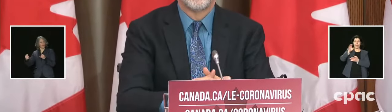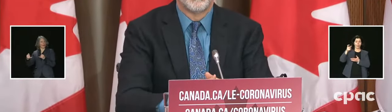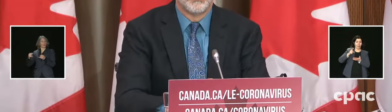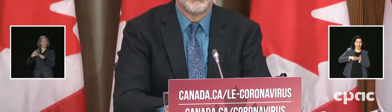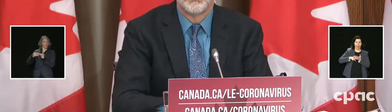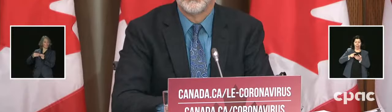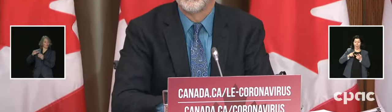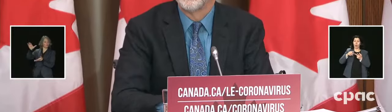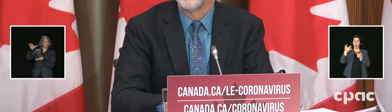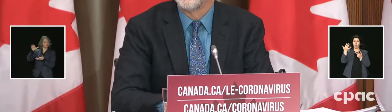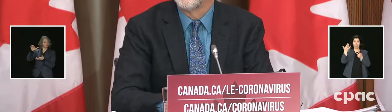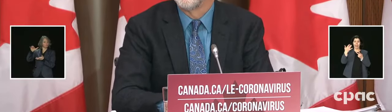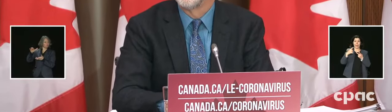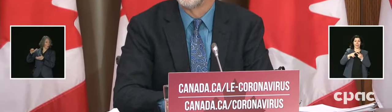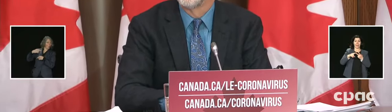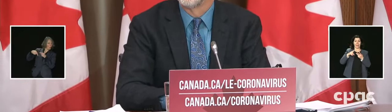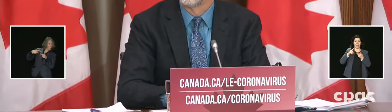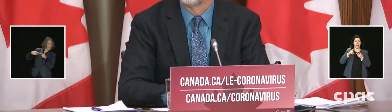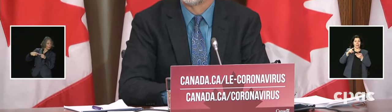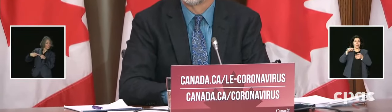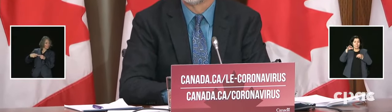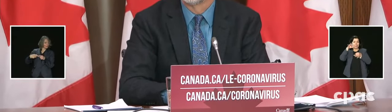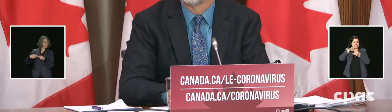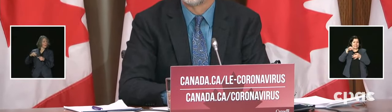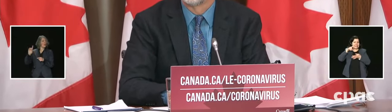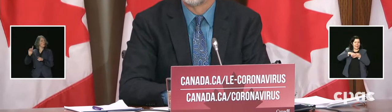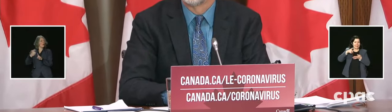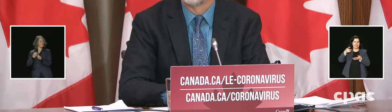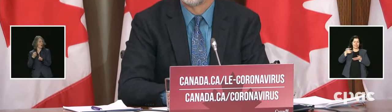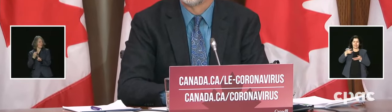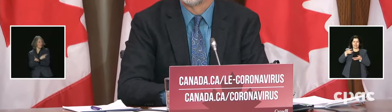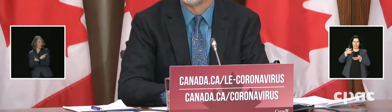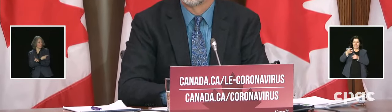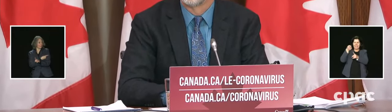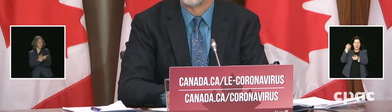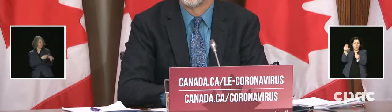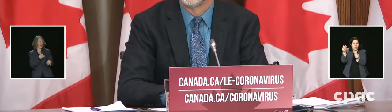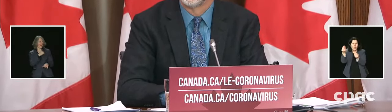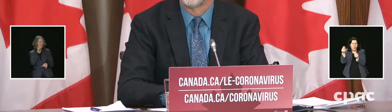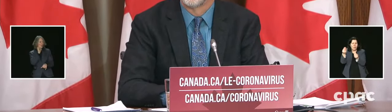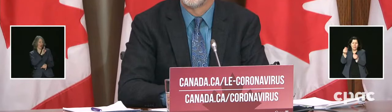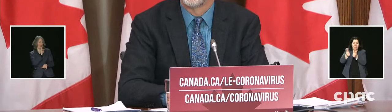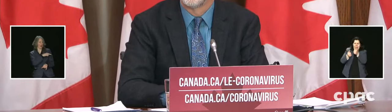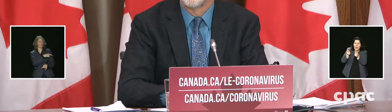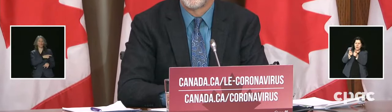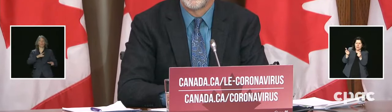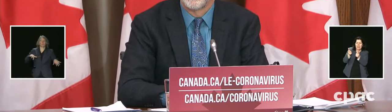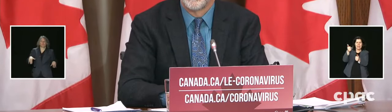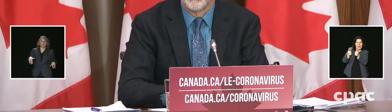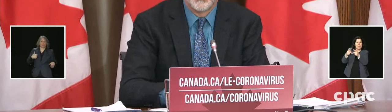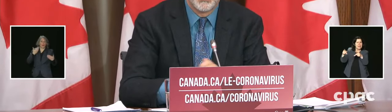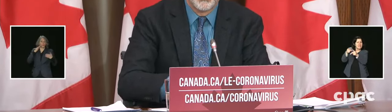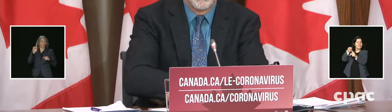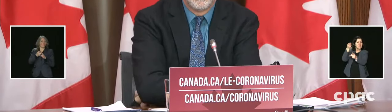qu'on sait d'où vont venir les vaccins? Finalement, hier, vous ne saviez pas encore de quelle usine, de quel pays.